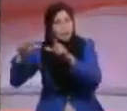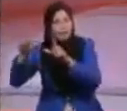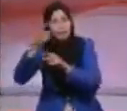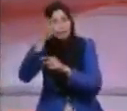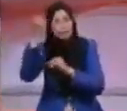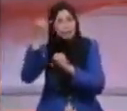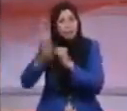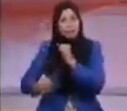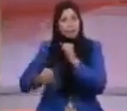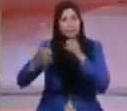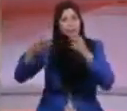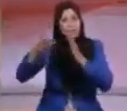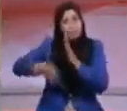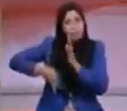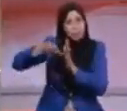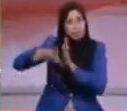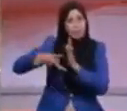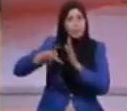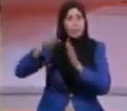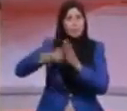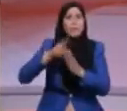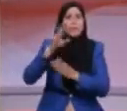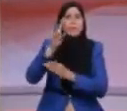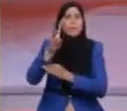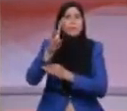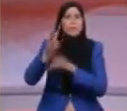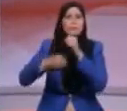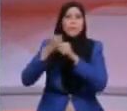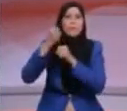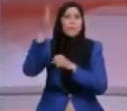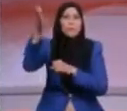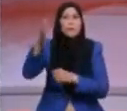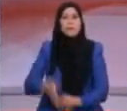akhir sesi kelayakan temasya paralympic adalah Jun tahun depan